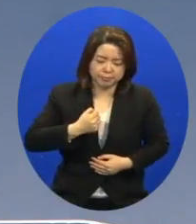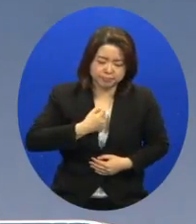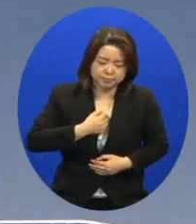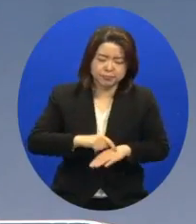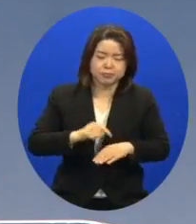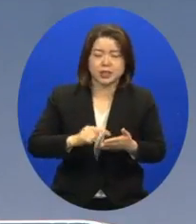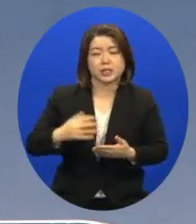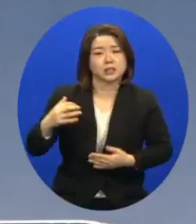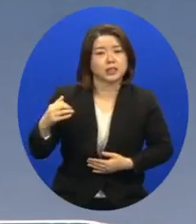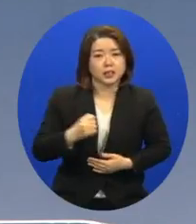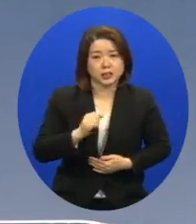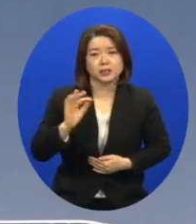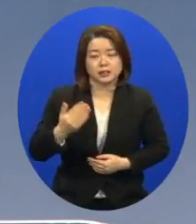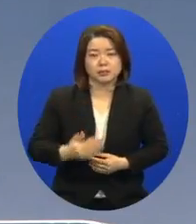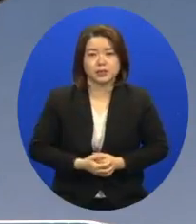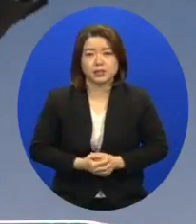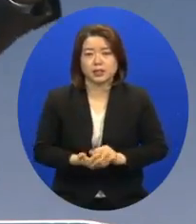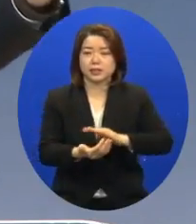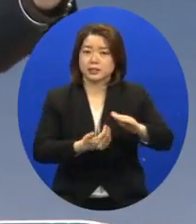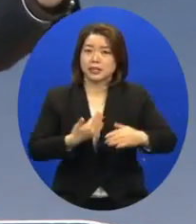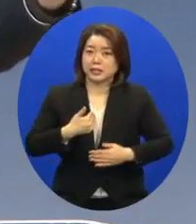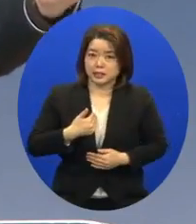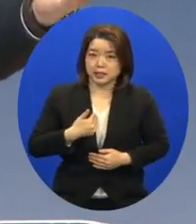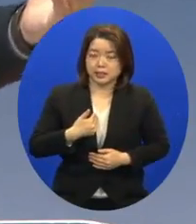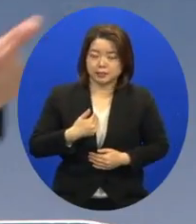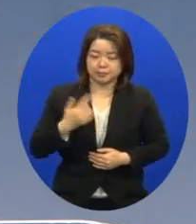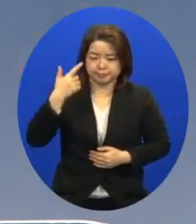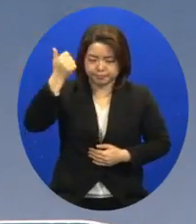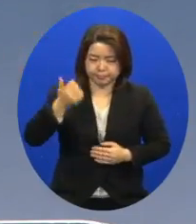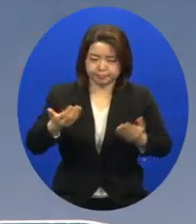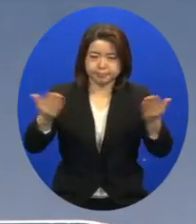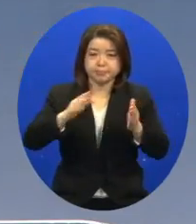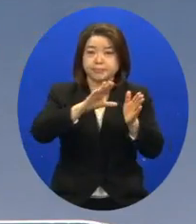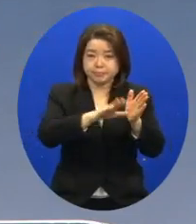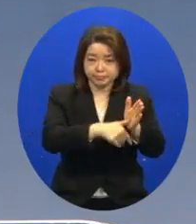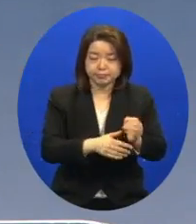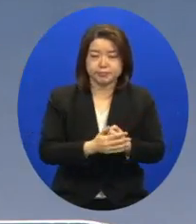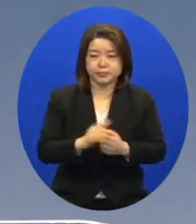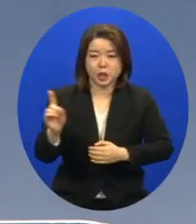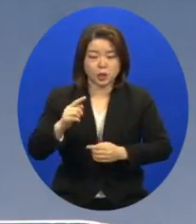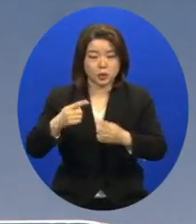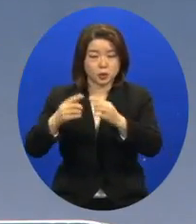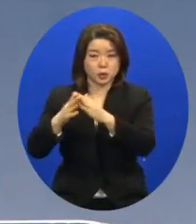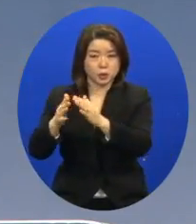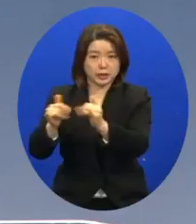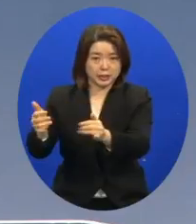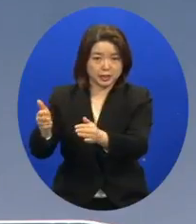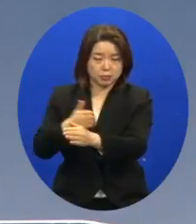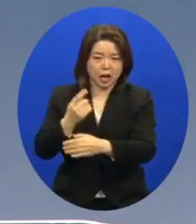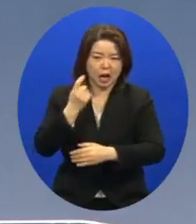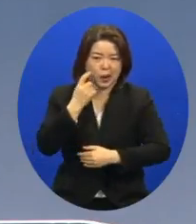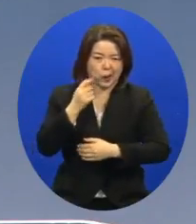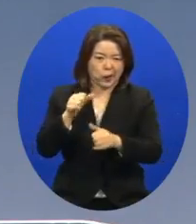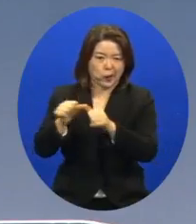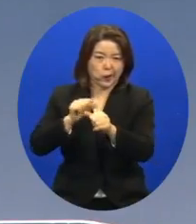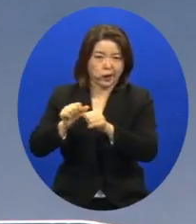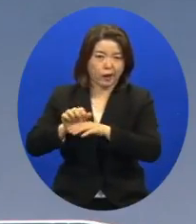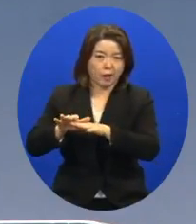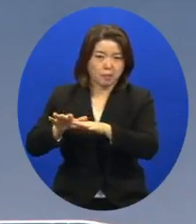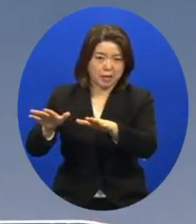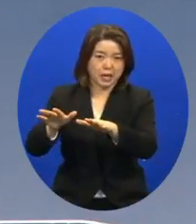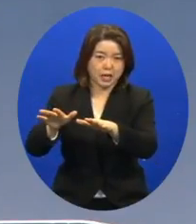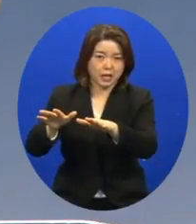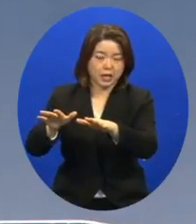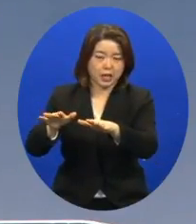됩니다 이전에 제가 목회가 된 교회의 얼룩 요인으로 부터 거지 소문이 저에 대한